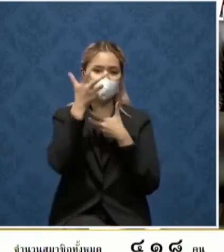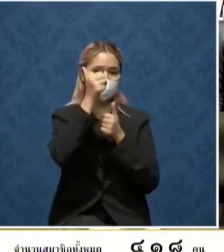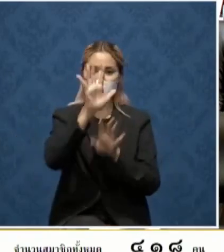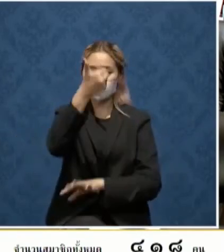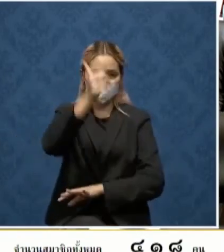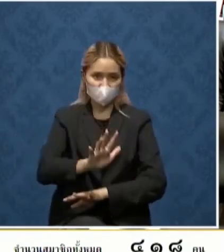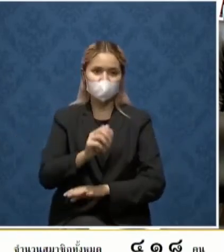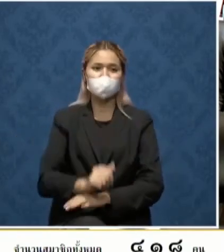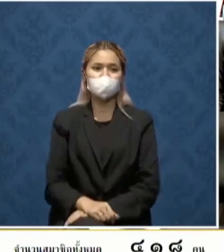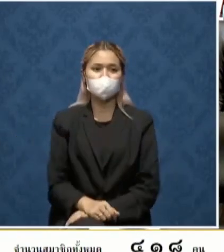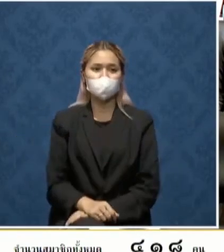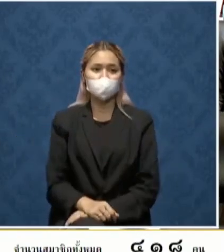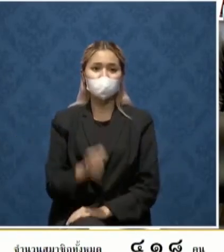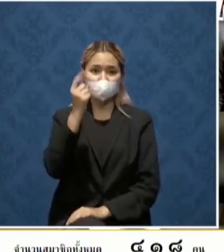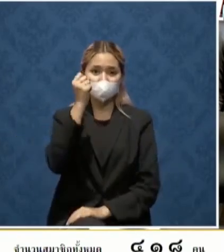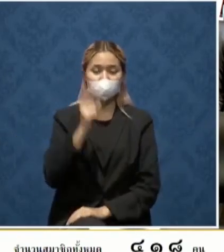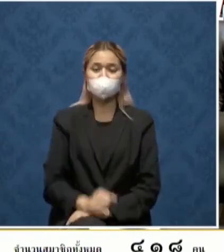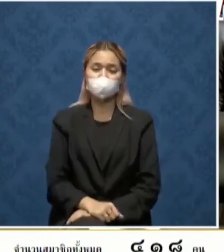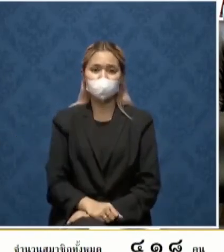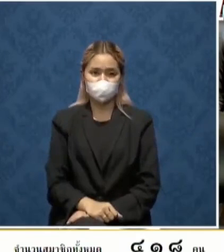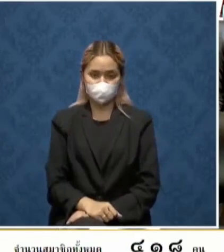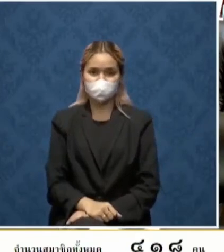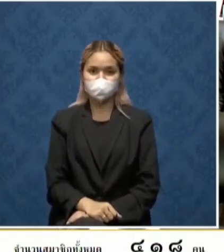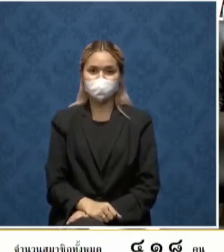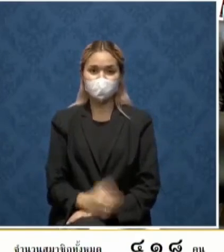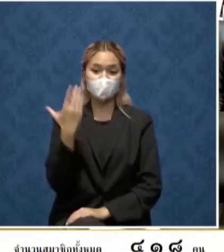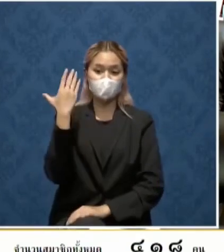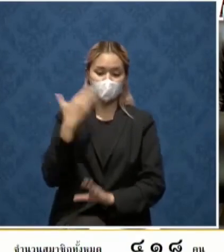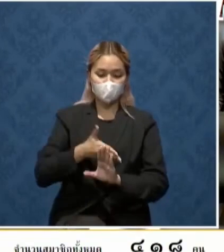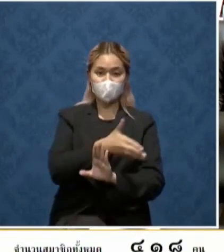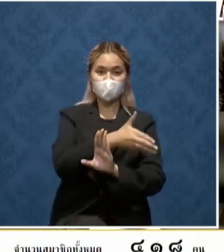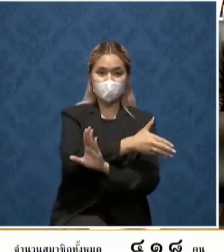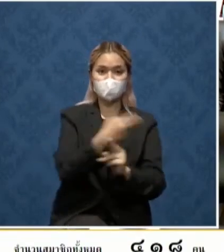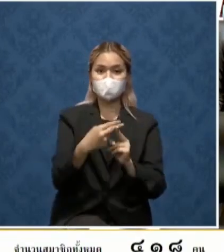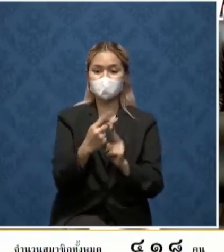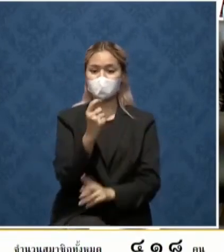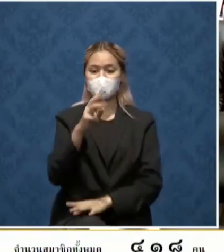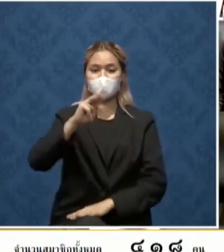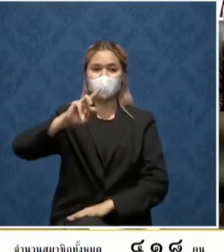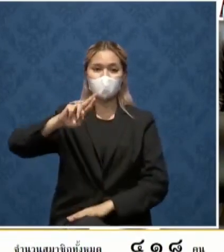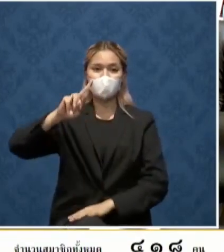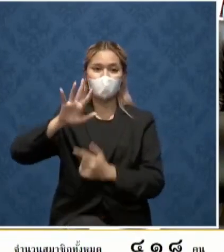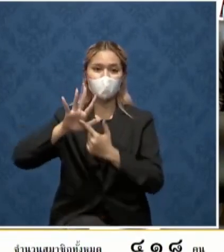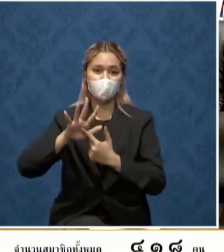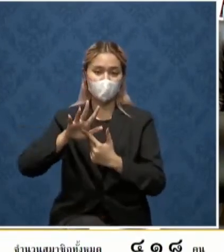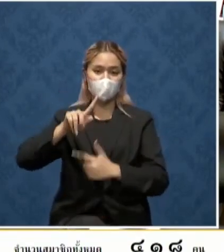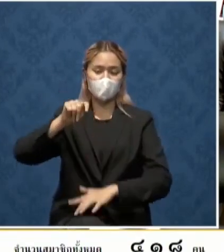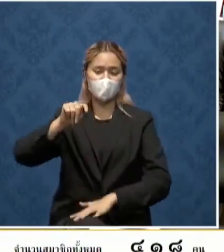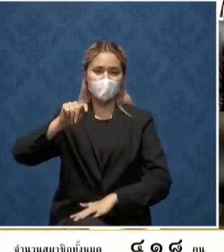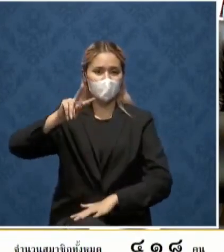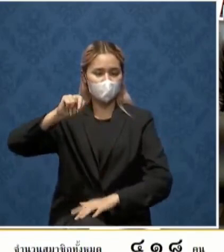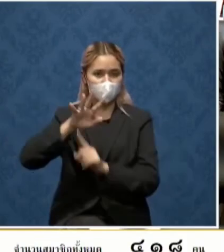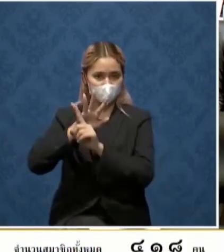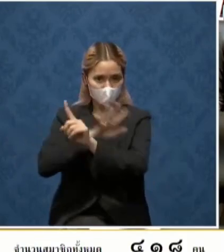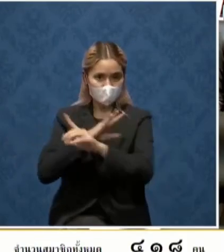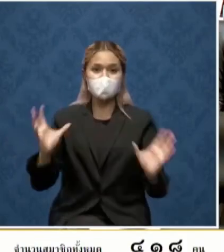นะครับเอ่อ...เมสครูท่านอำมอนรัสก็ถามทรนำรฐก็ถามว่าตก